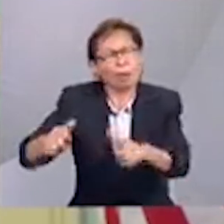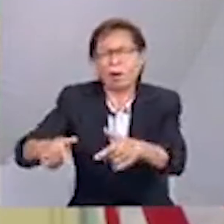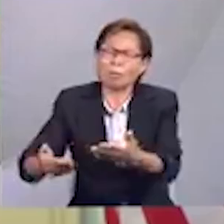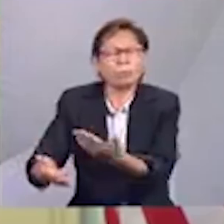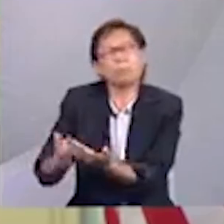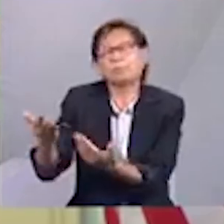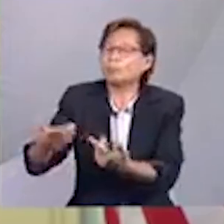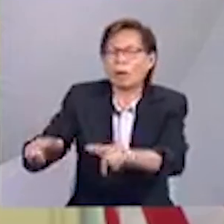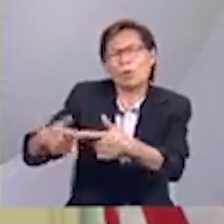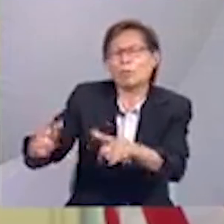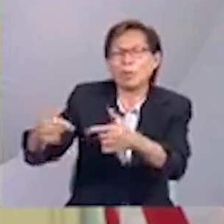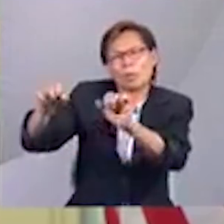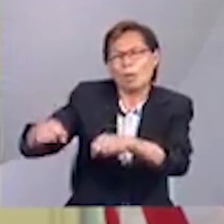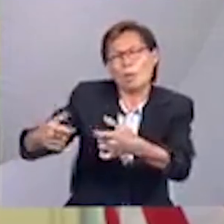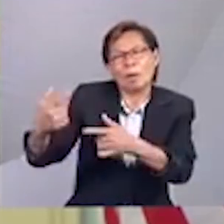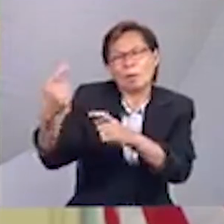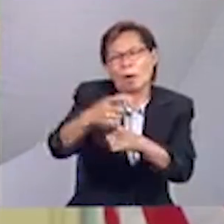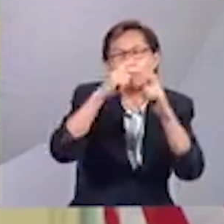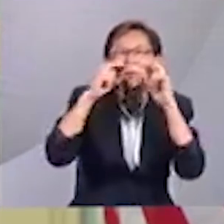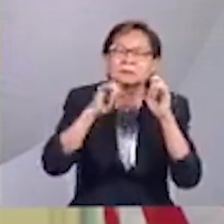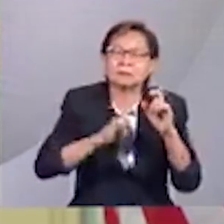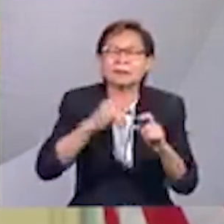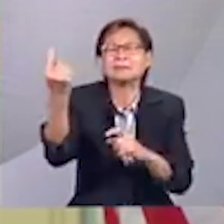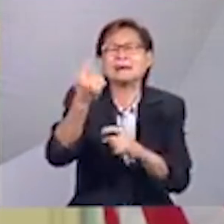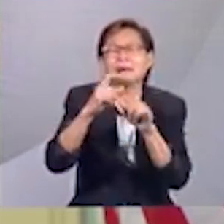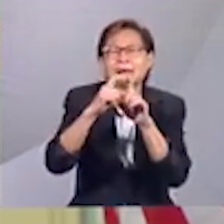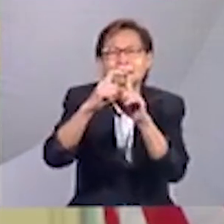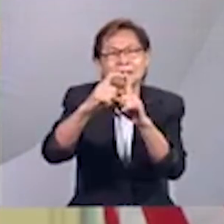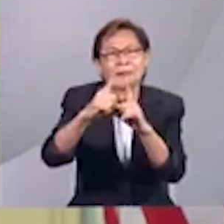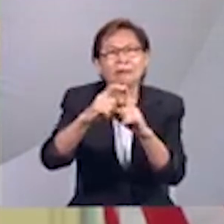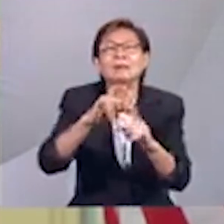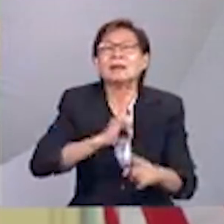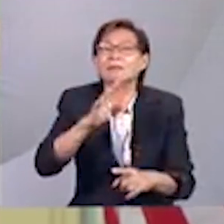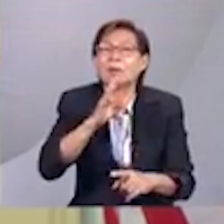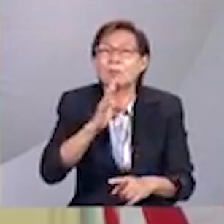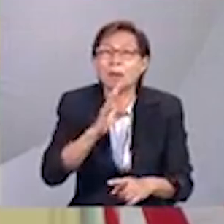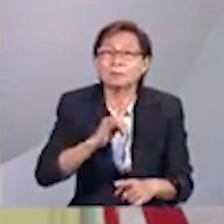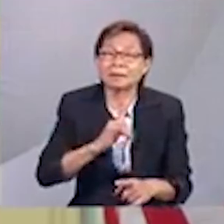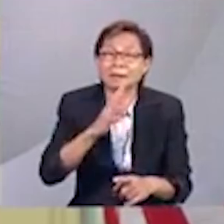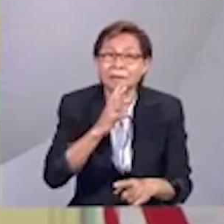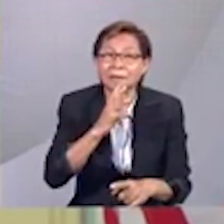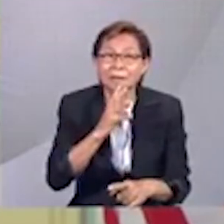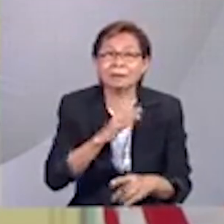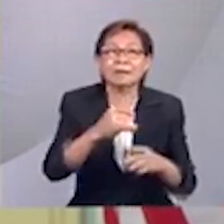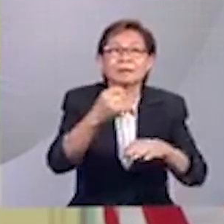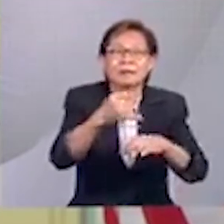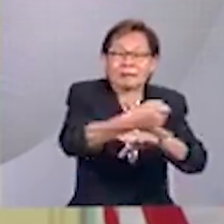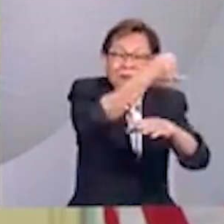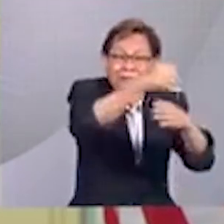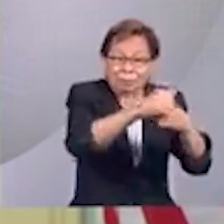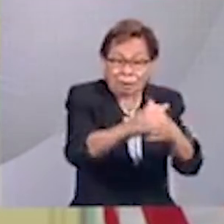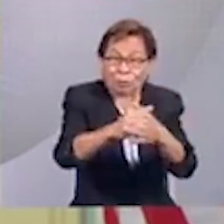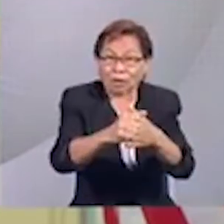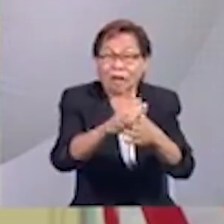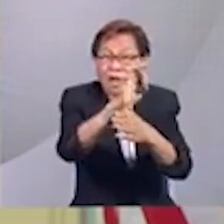tiada halangan. Dan seperti mana saya sebut dalam pernyataan tadi, bahawa garis panduan ini